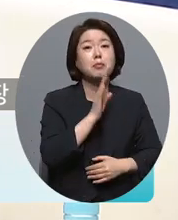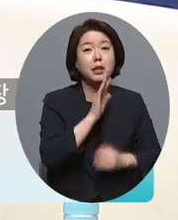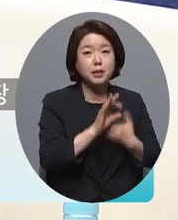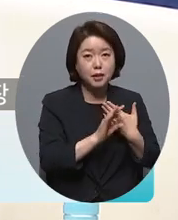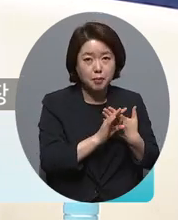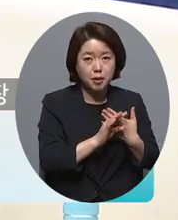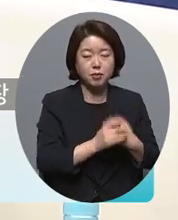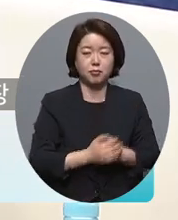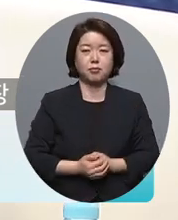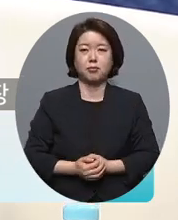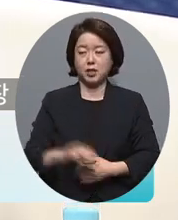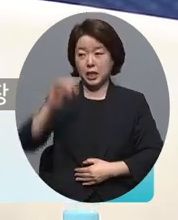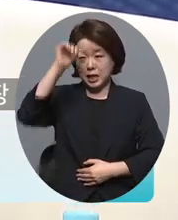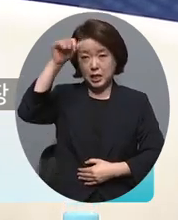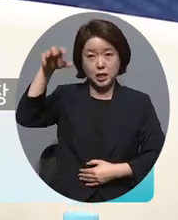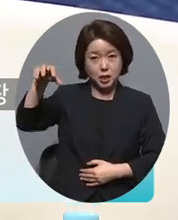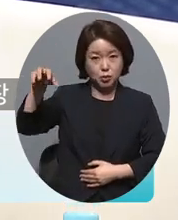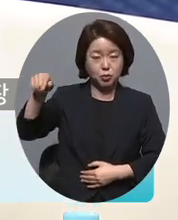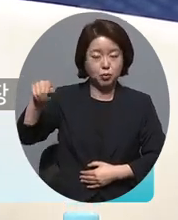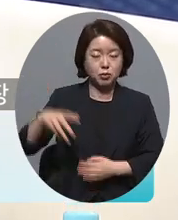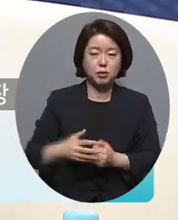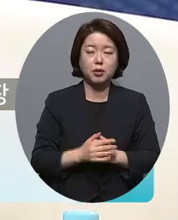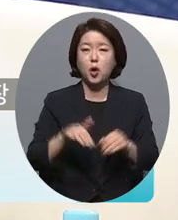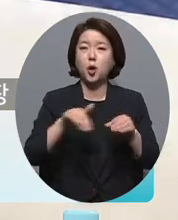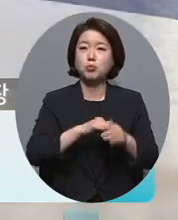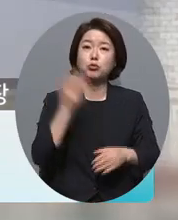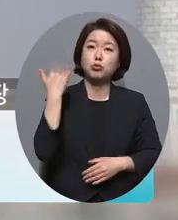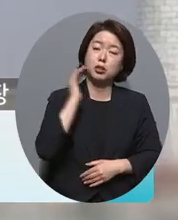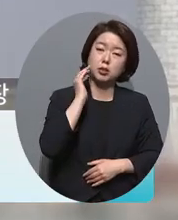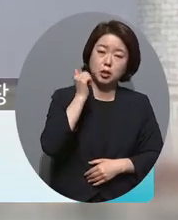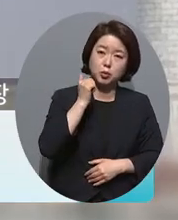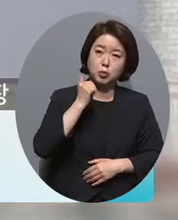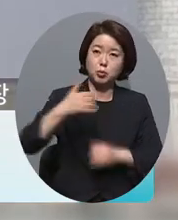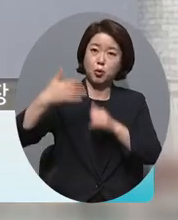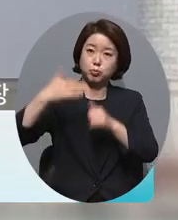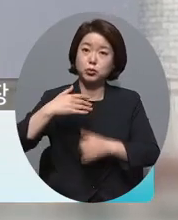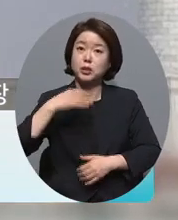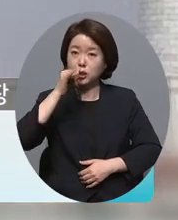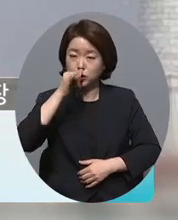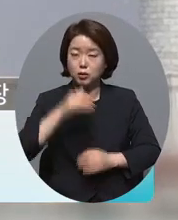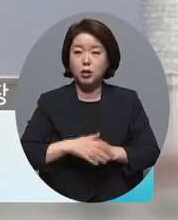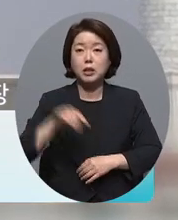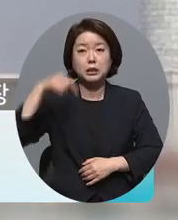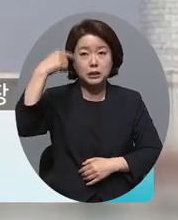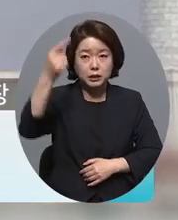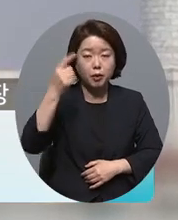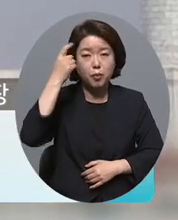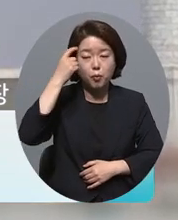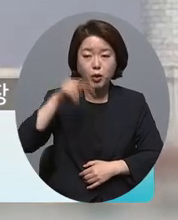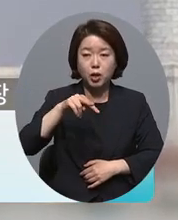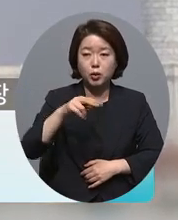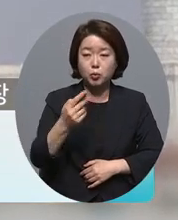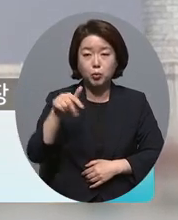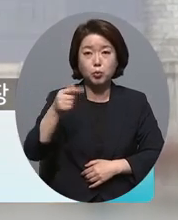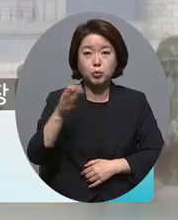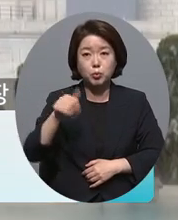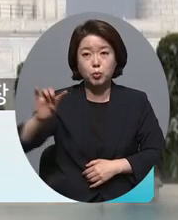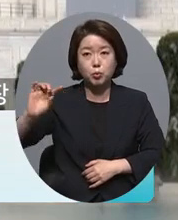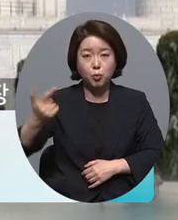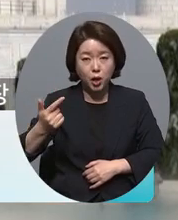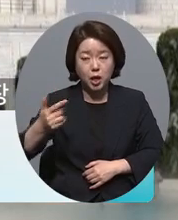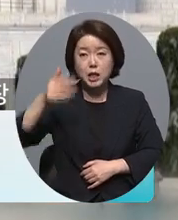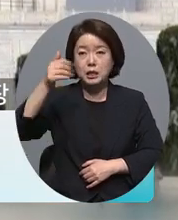자 그럼 인도는 문재인 전 대통령의 부탁을 받았는데 왜 그 다음에 그러면 도종환 장관만 초청했을까요